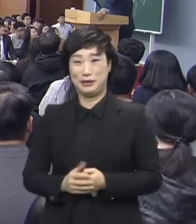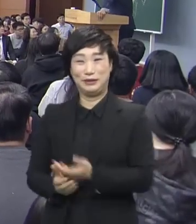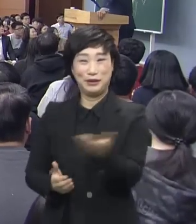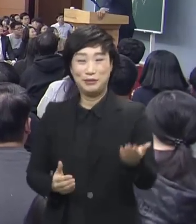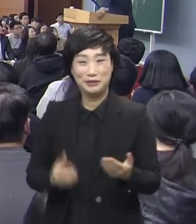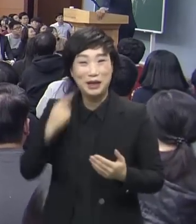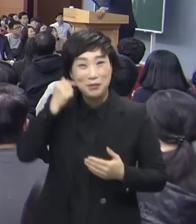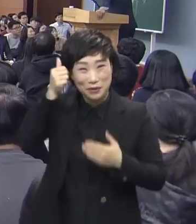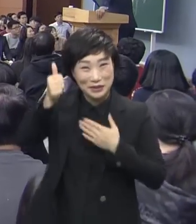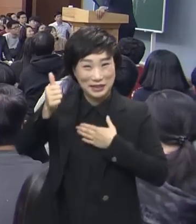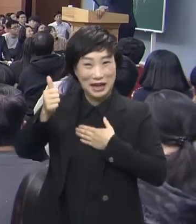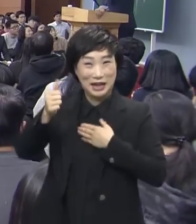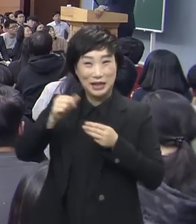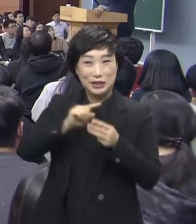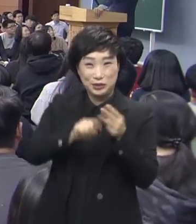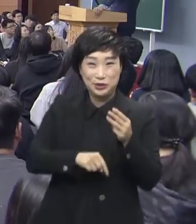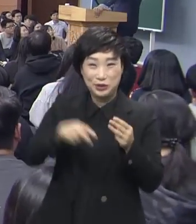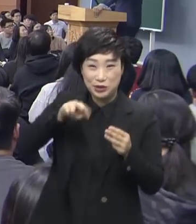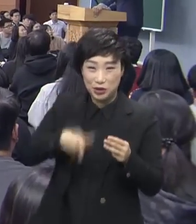담임 목사인 윤석준 목사가